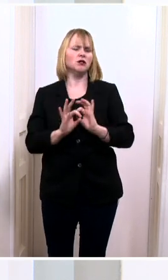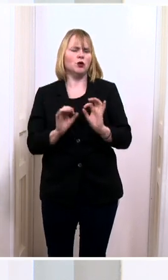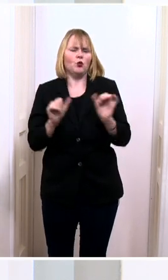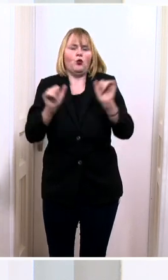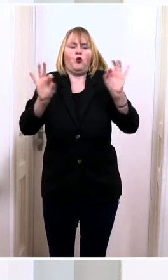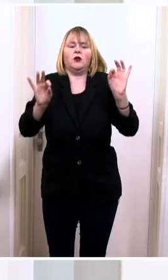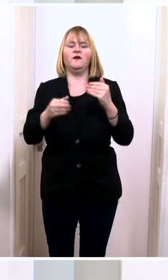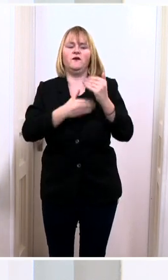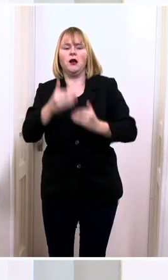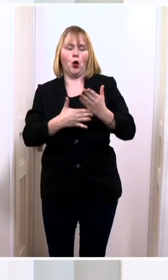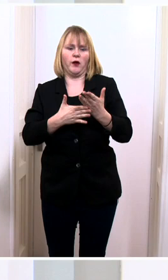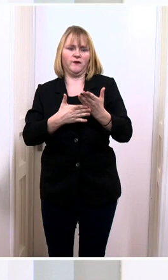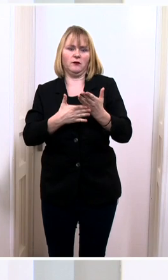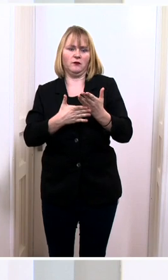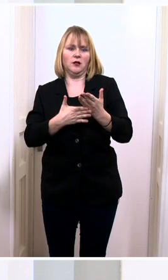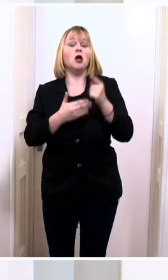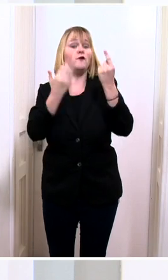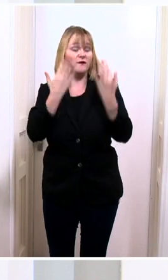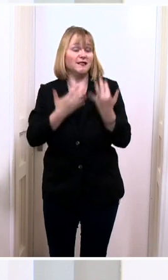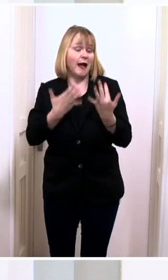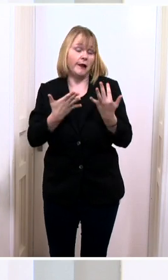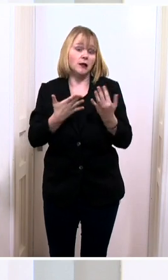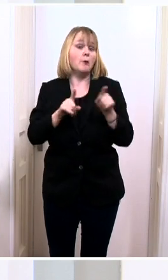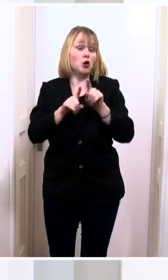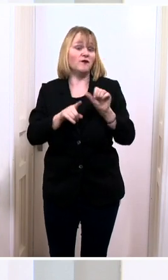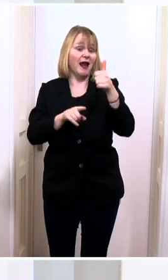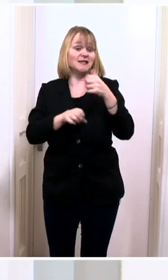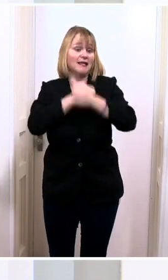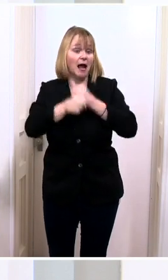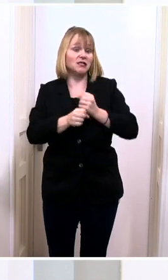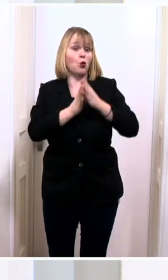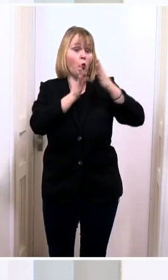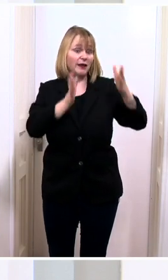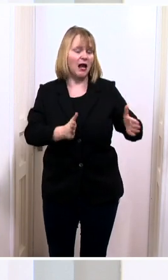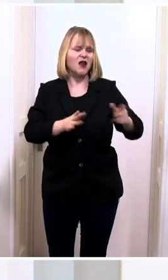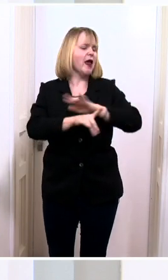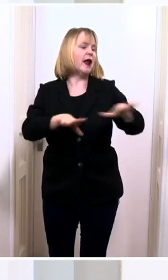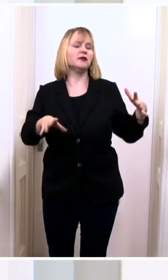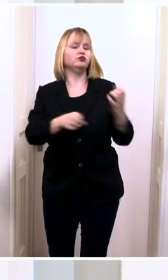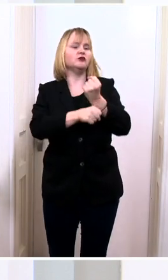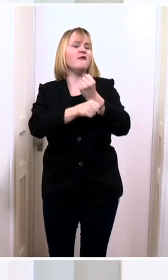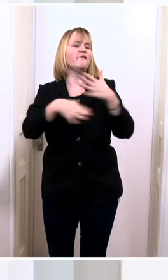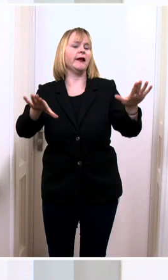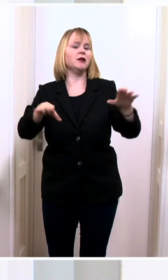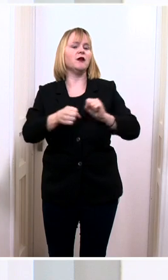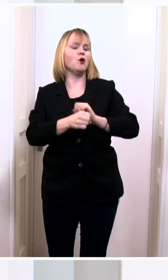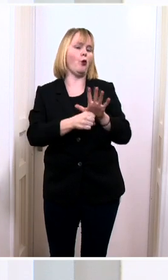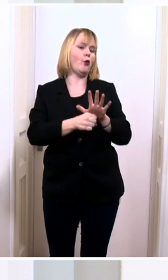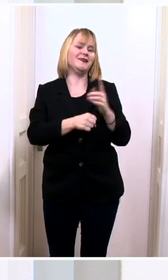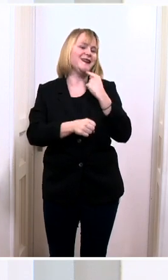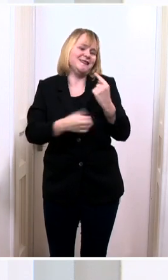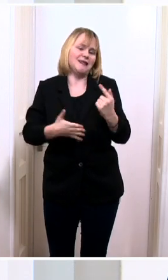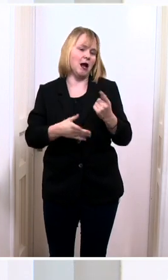wir können nicht mehr davon ausgehen, dass bereits im ersten Quartal alles überstanden sein wird.